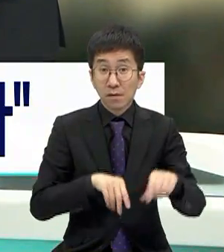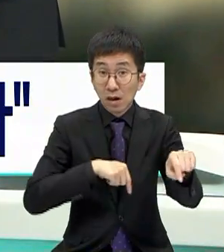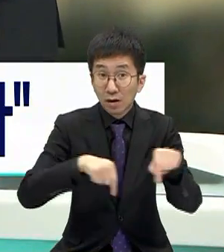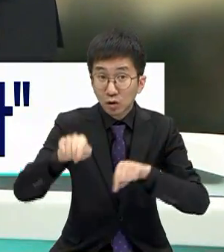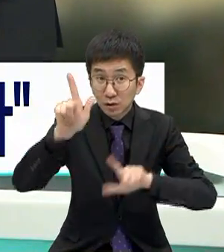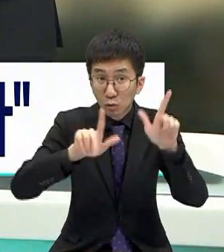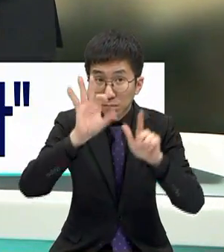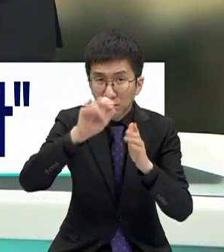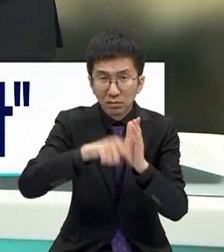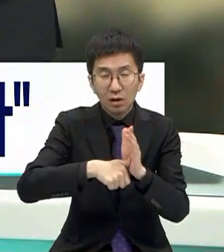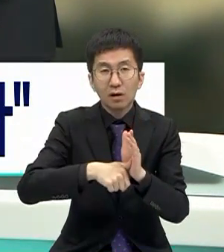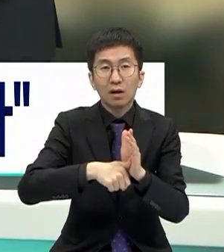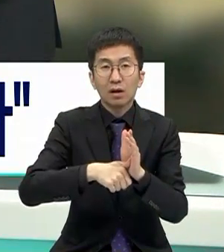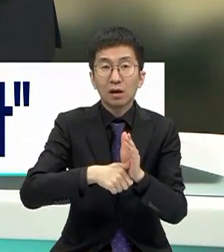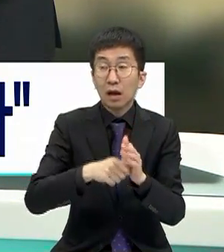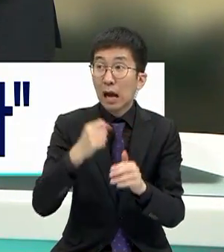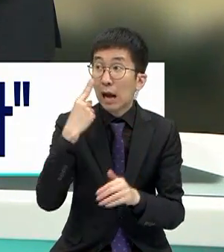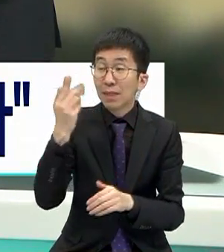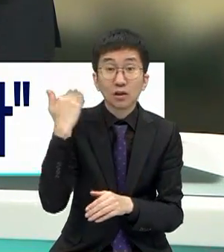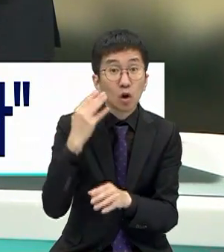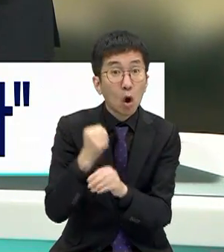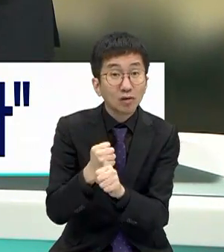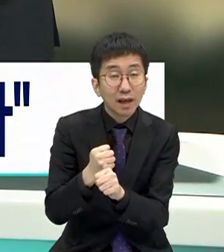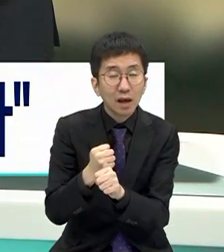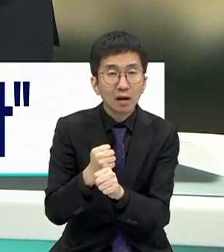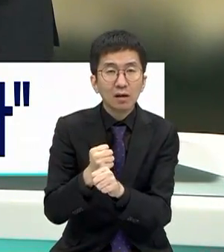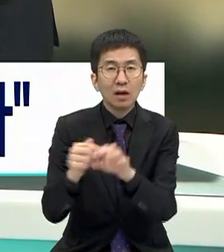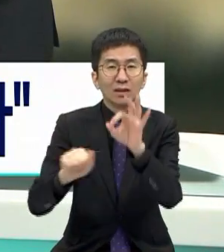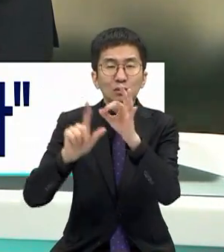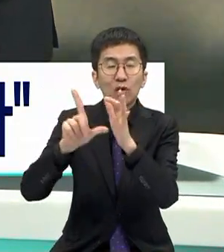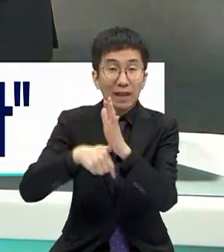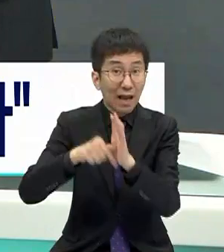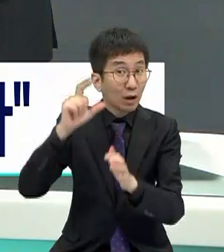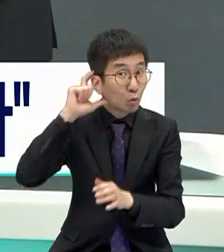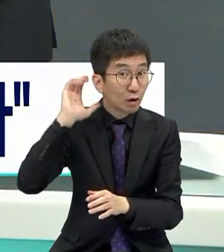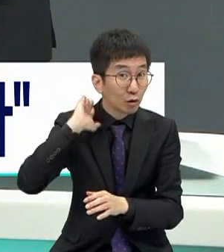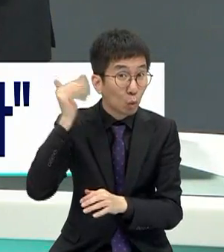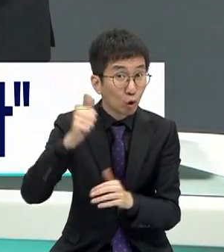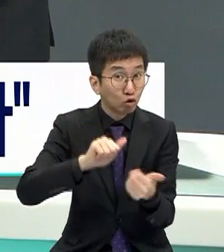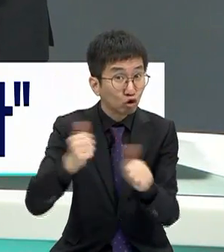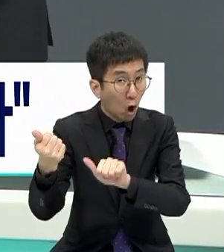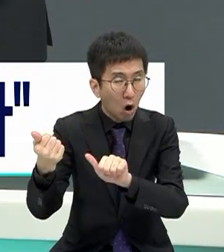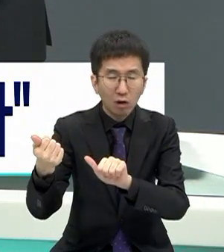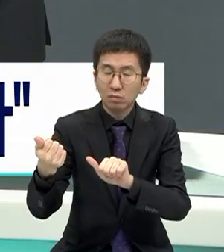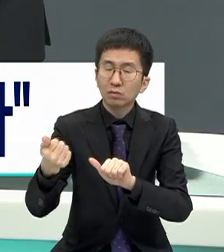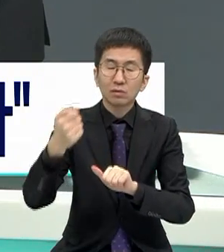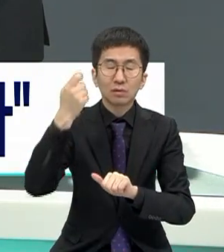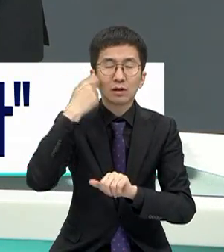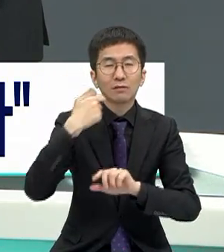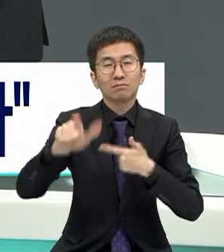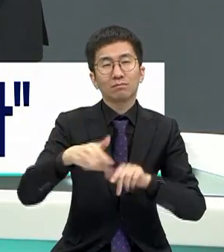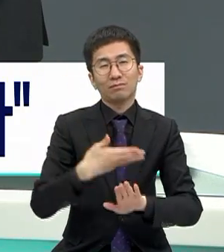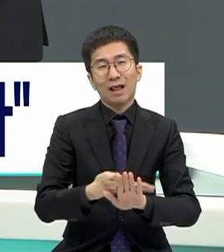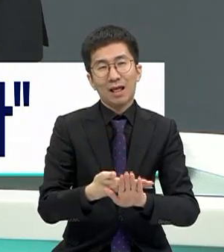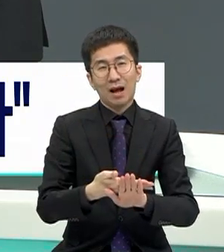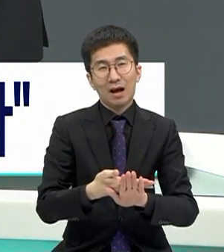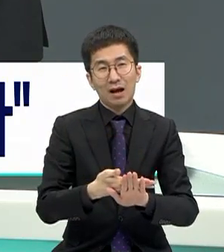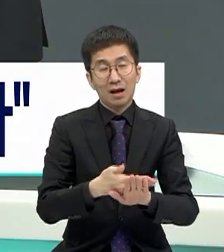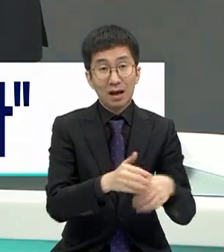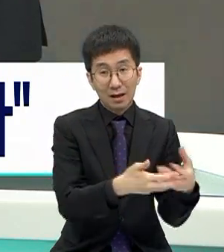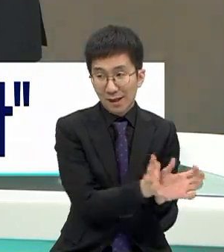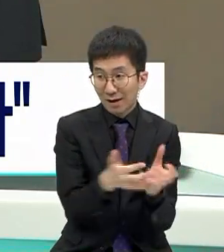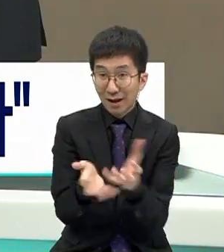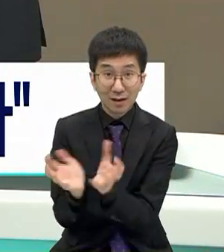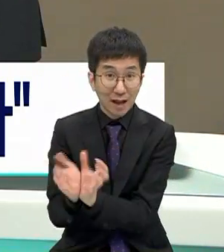정치권 반응은 지난달 노태우 씨가 세상을 떠났을 때와는 확연히 달랐습니다. 각 당의 대선